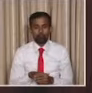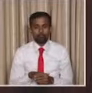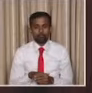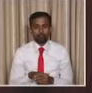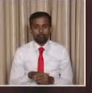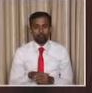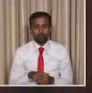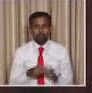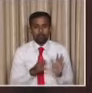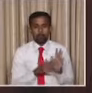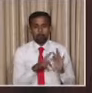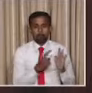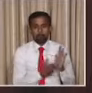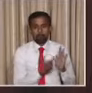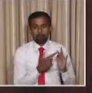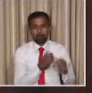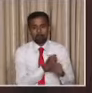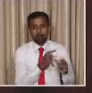මීරිගම සිට